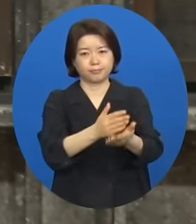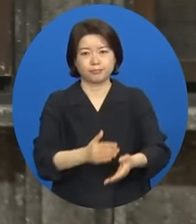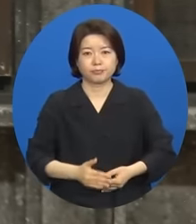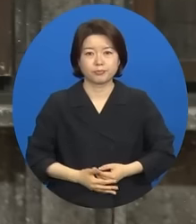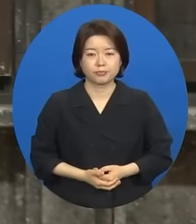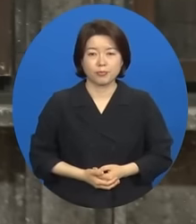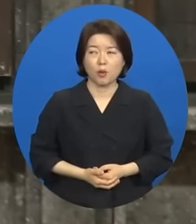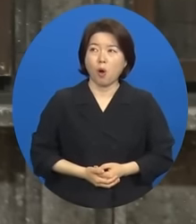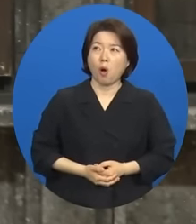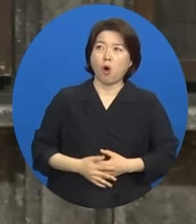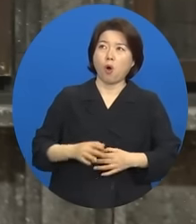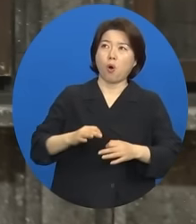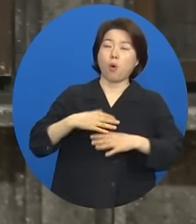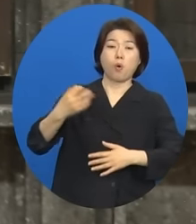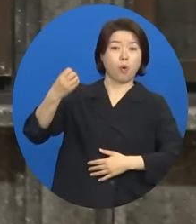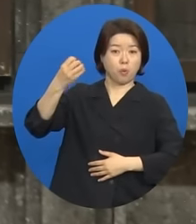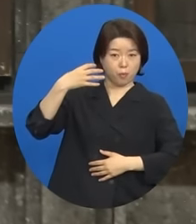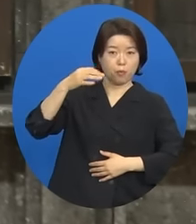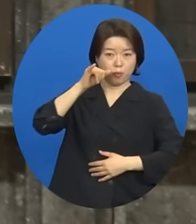좀 놀라운 말씀이에요.